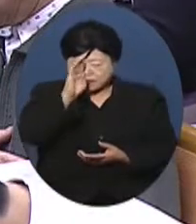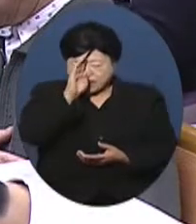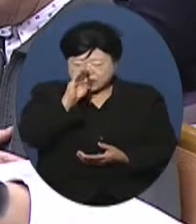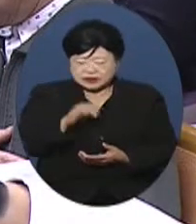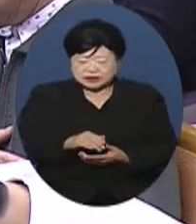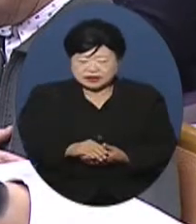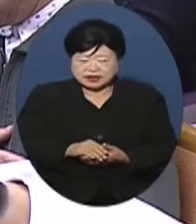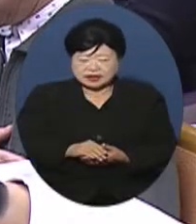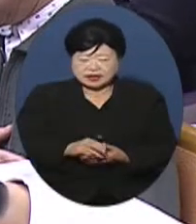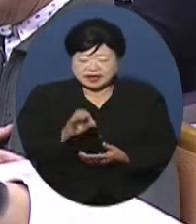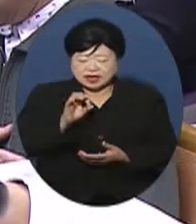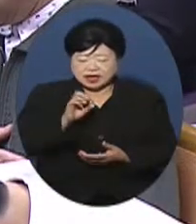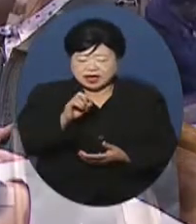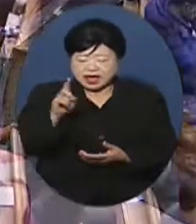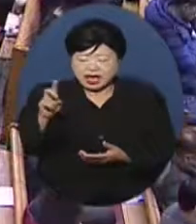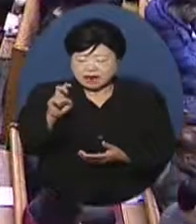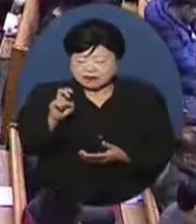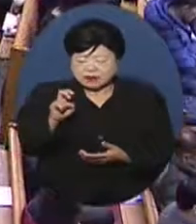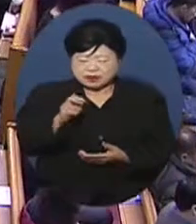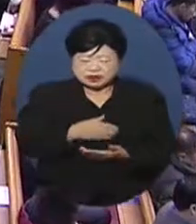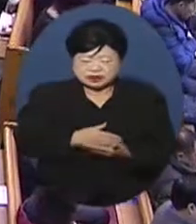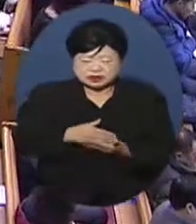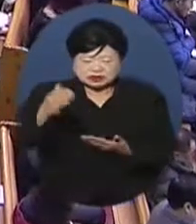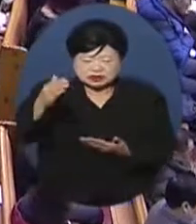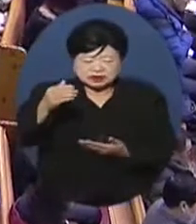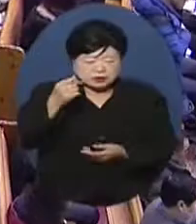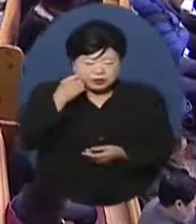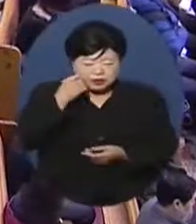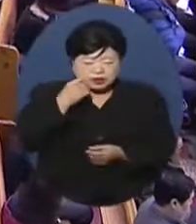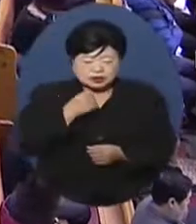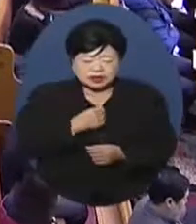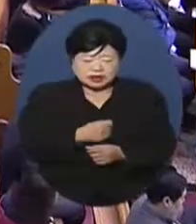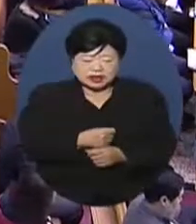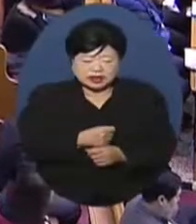그 함을 생생 하지 못하는 거예요